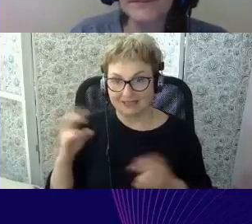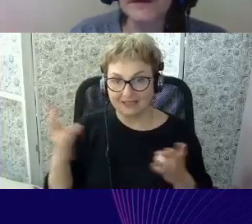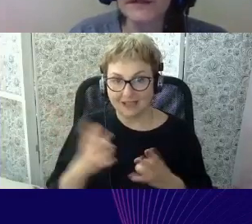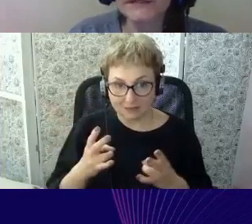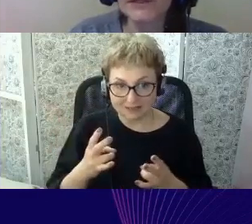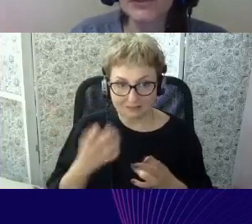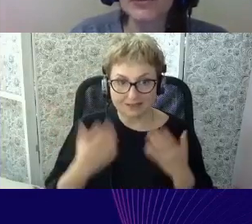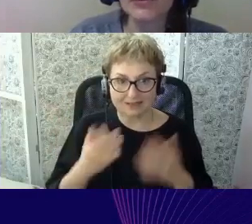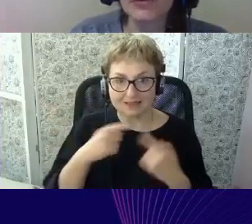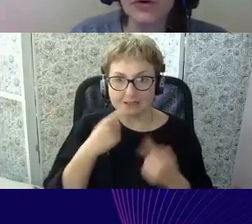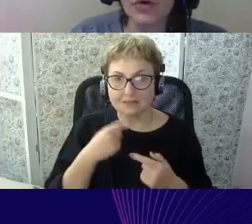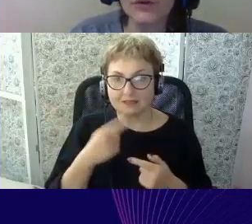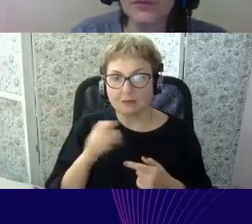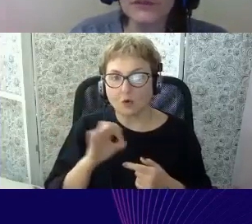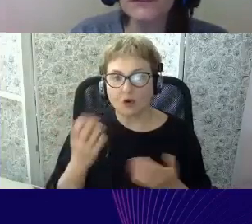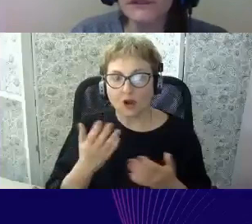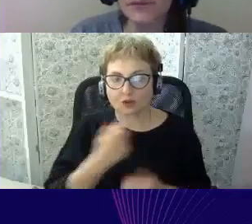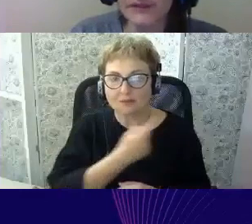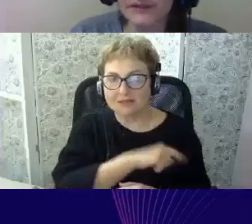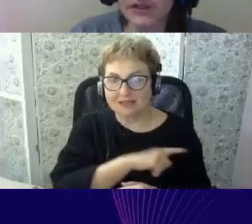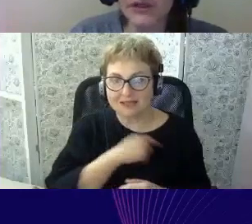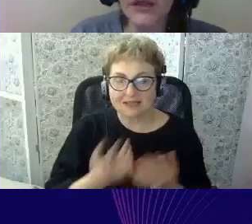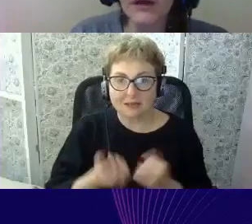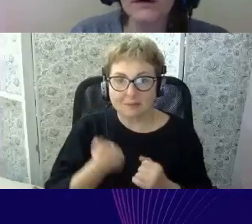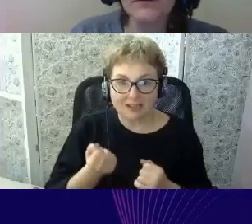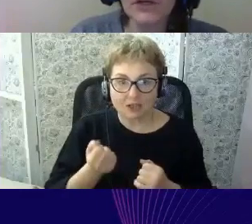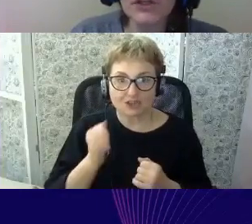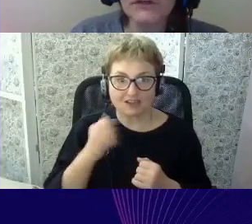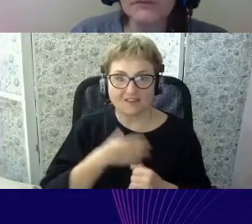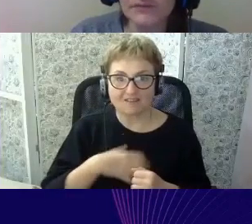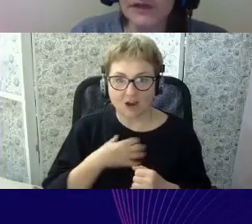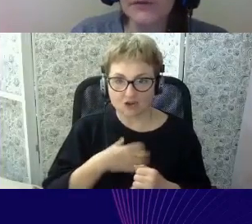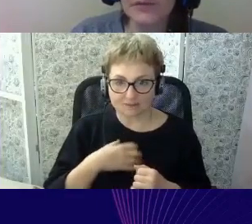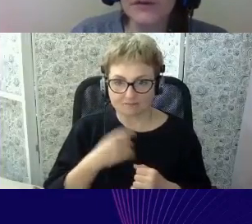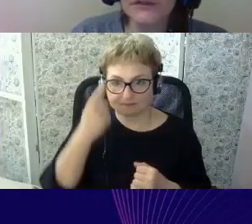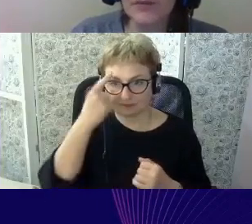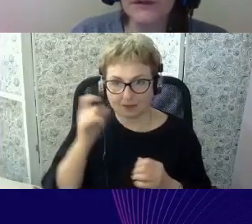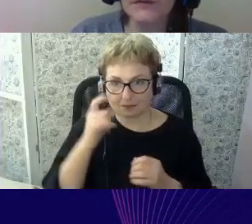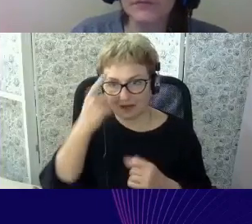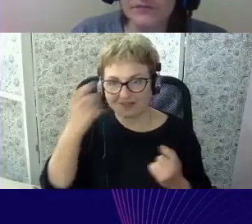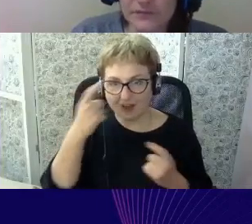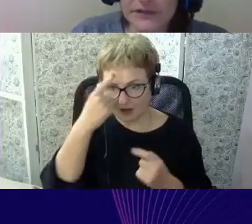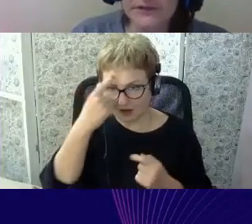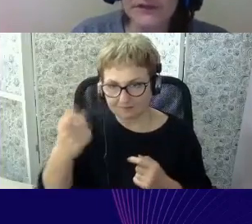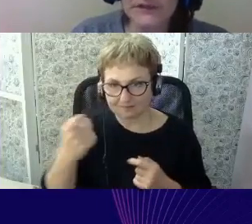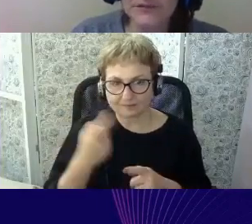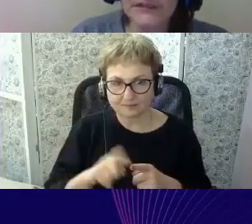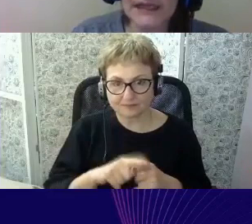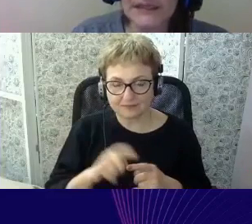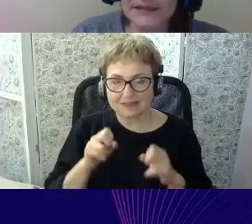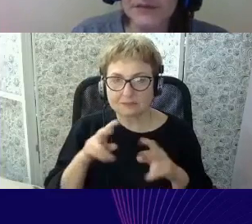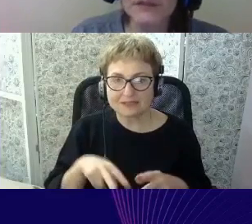необходимости, если речь идет о какой-то медицинской поддержке, важно проинформировать об этом,